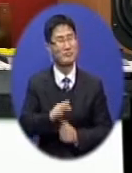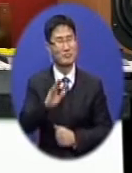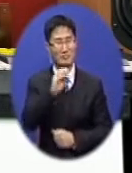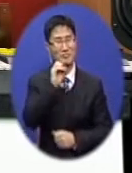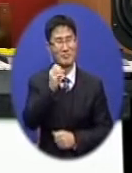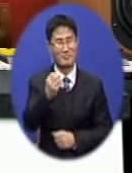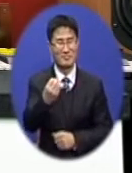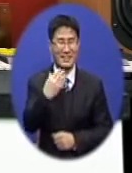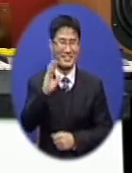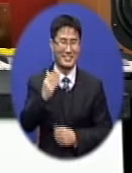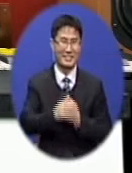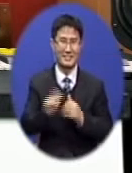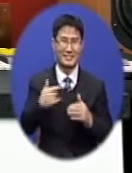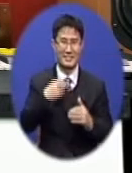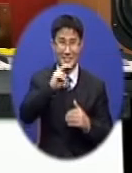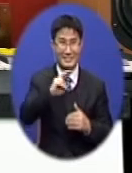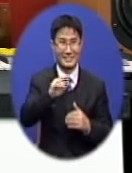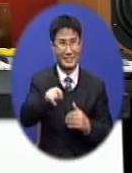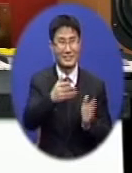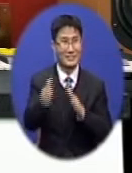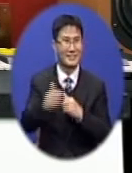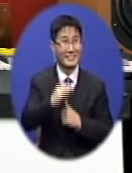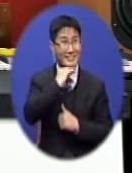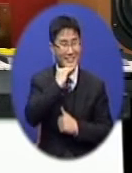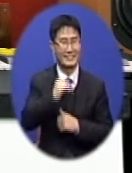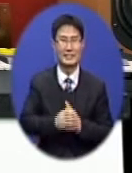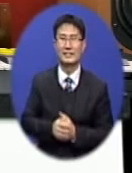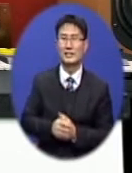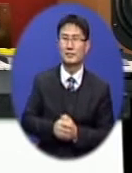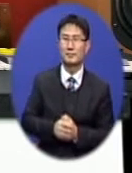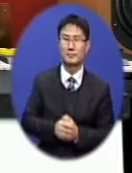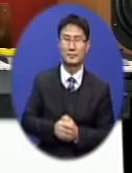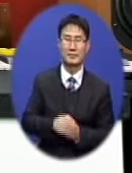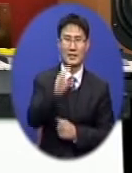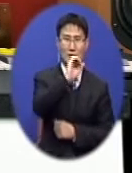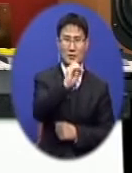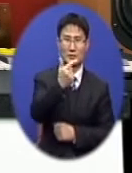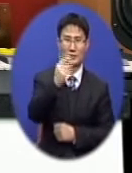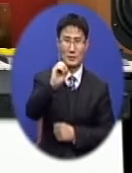네. 네, 자, 음악 들으니까 잠시만 기다려 주시기 바랍니다. 네. 안내해 주세요. 네.